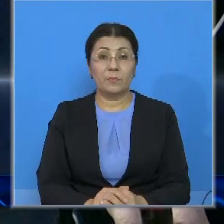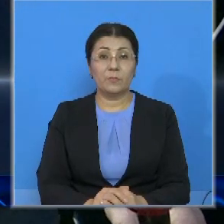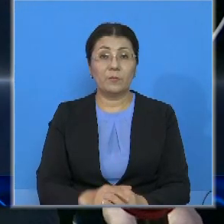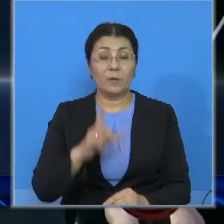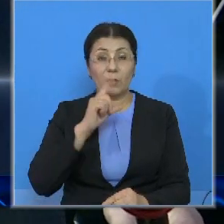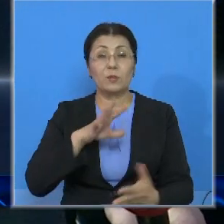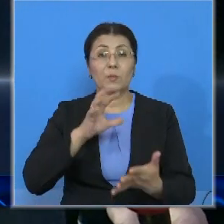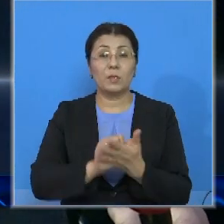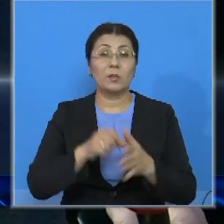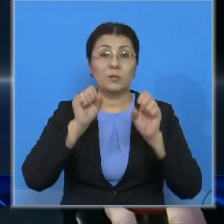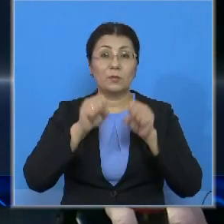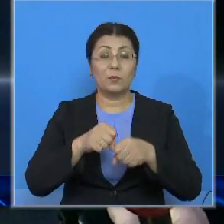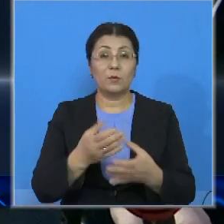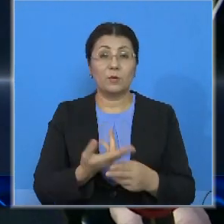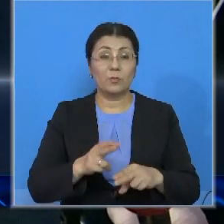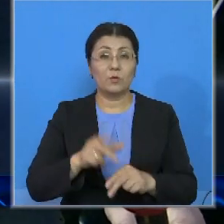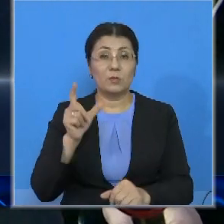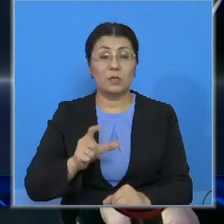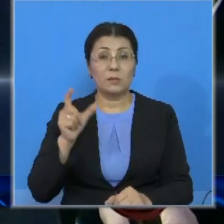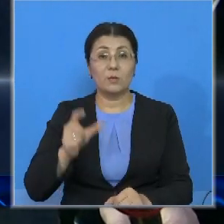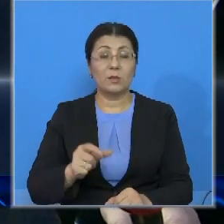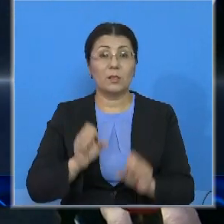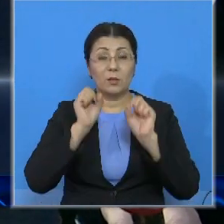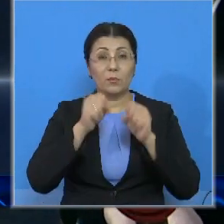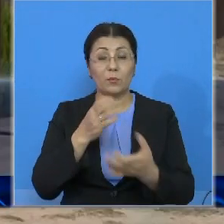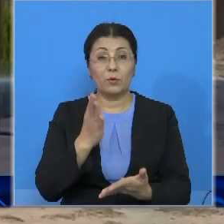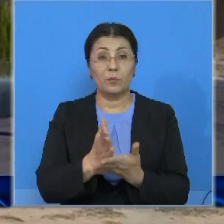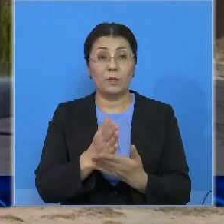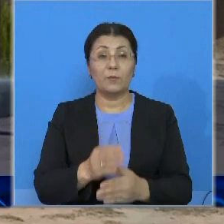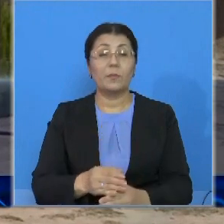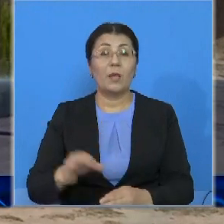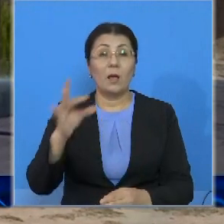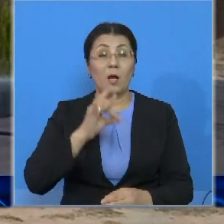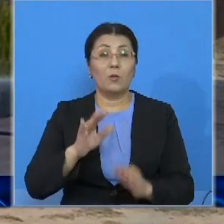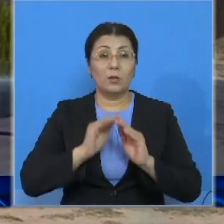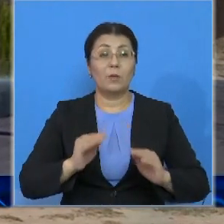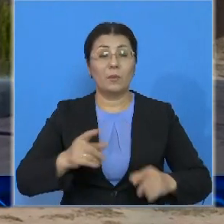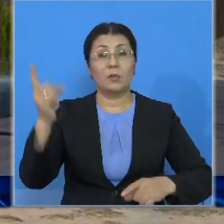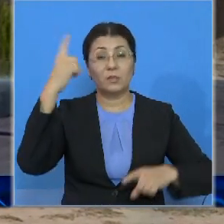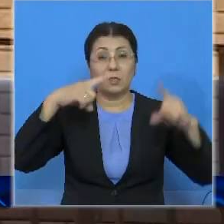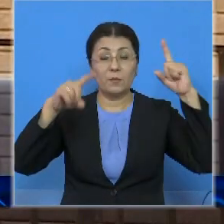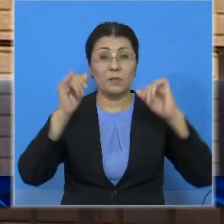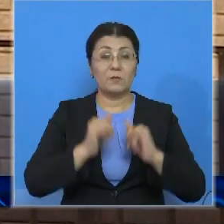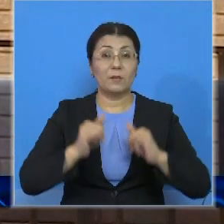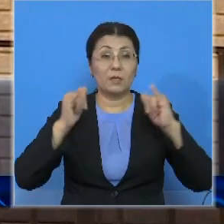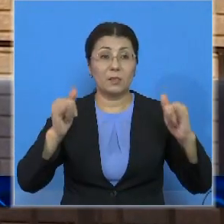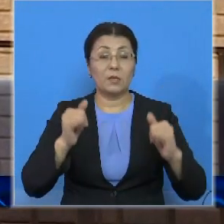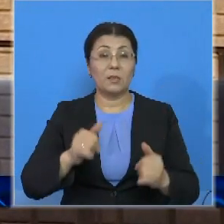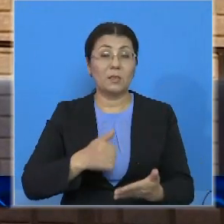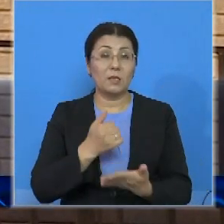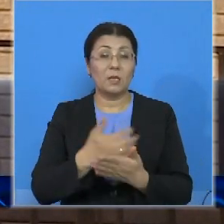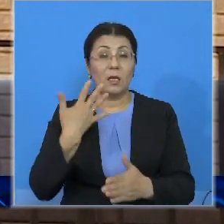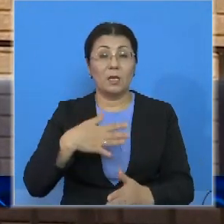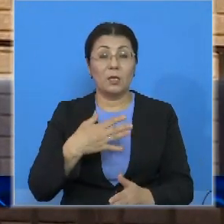құспен айналысу да мүмкін. Сондай азаматтарға осындай мүмкіндік жасау керек. Ауданда балалардың шығармашылығы басты назарда. Мұнда